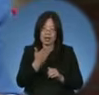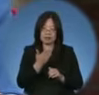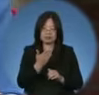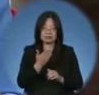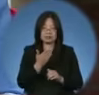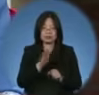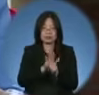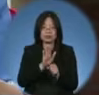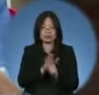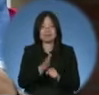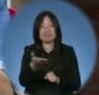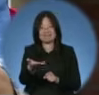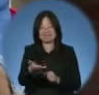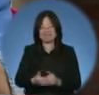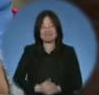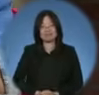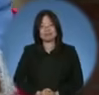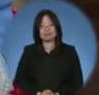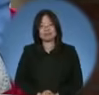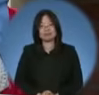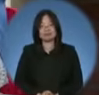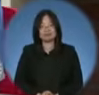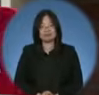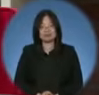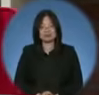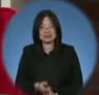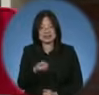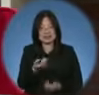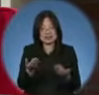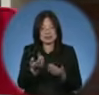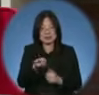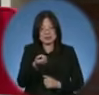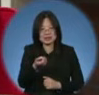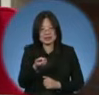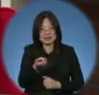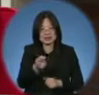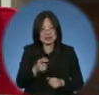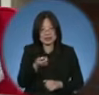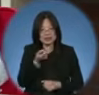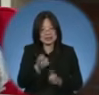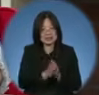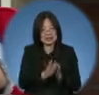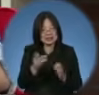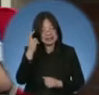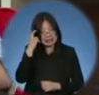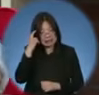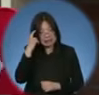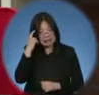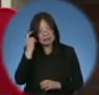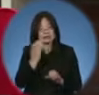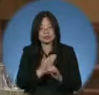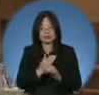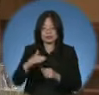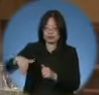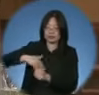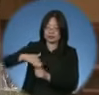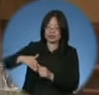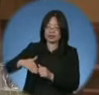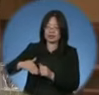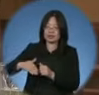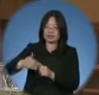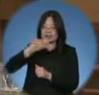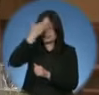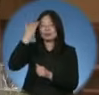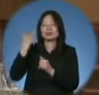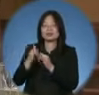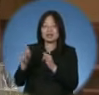수 있게끔 좀 도와주는 그런 작업을 조금이라도 적게라도 시작을 좀 해봐야 되지 않을까. 그러니까 주변에